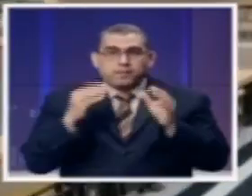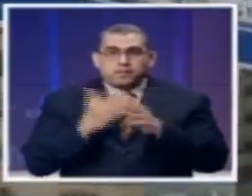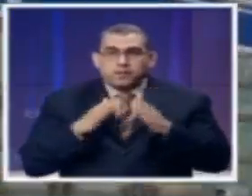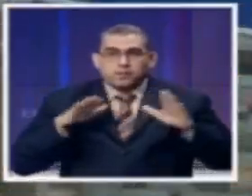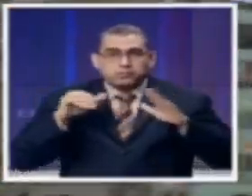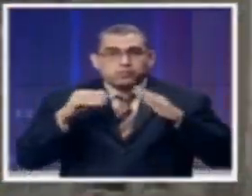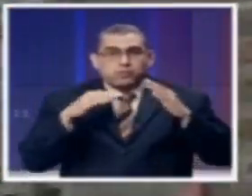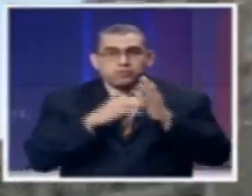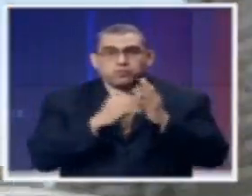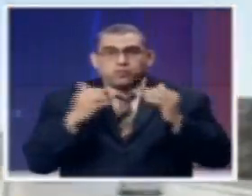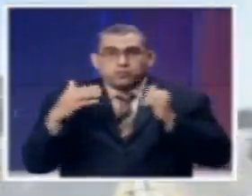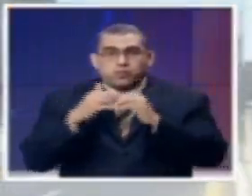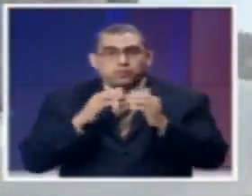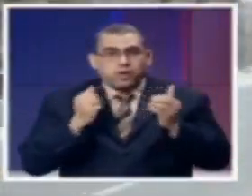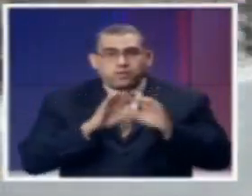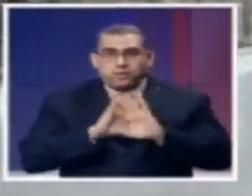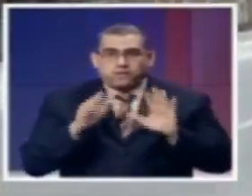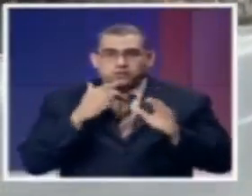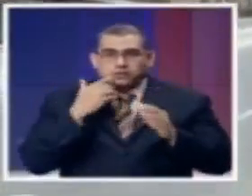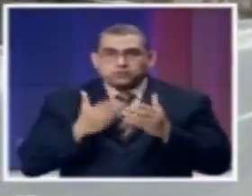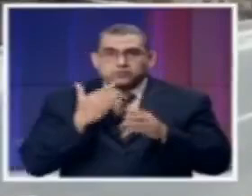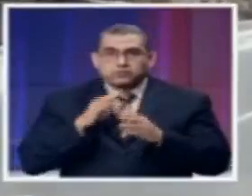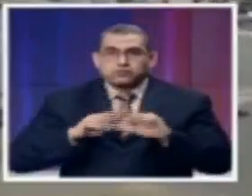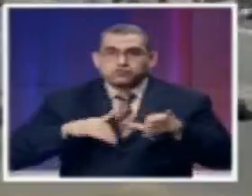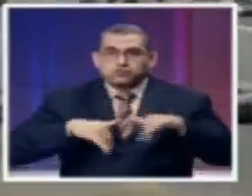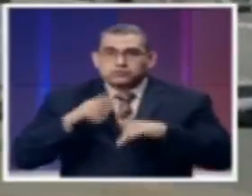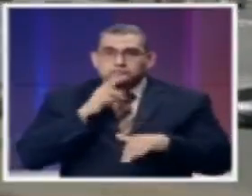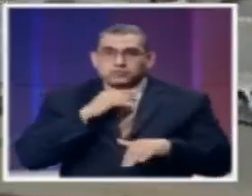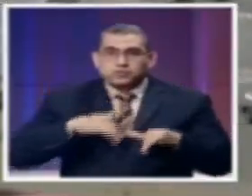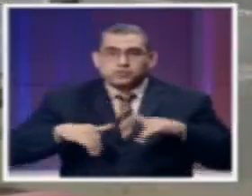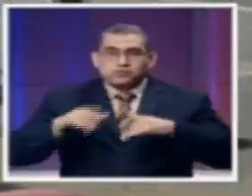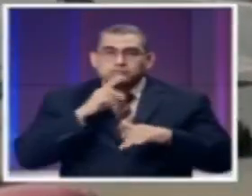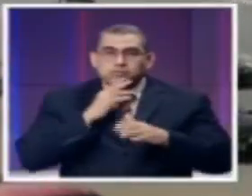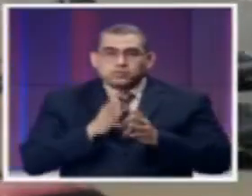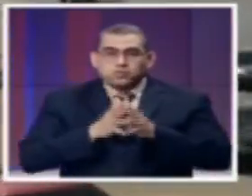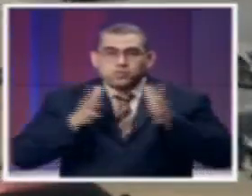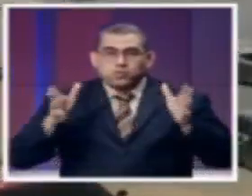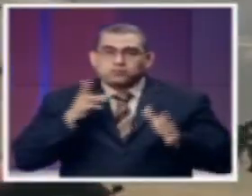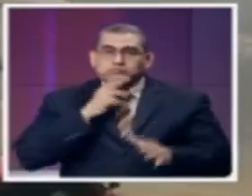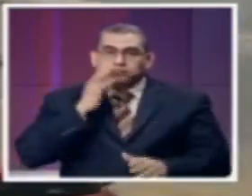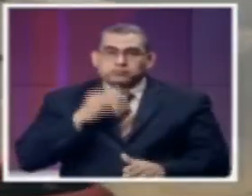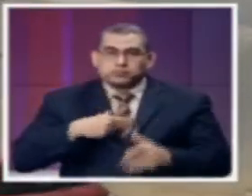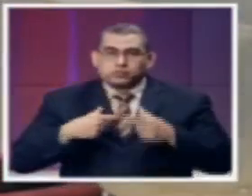الحوادث، فضلا عن دعم البنية التحتية من خلال شبكة طرق قومية ومتطورة.